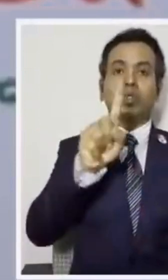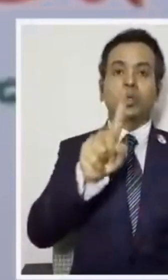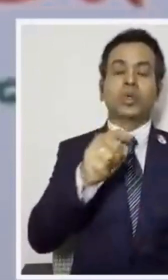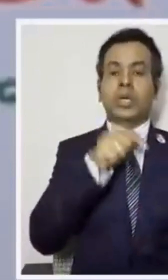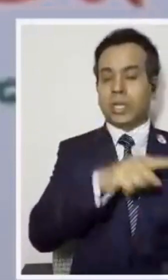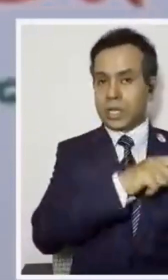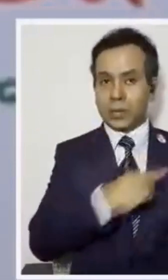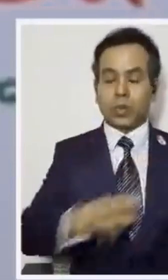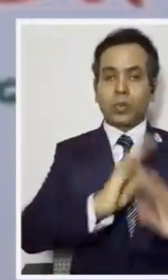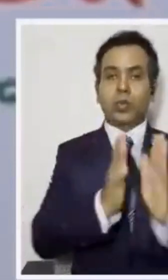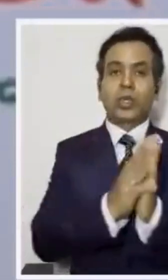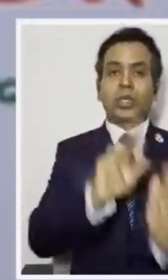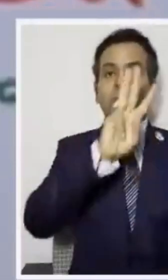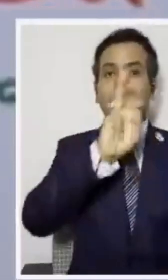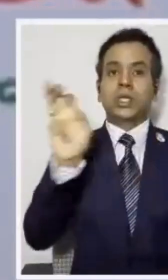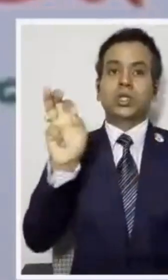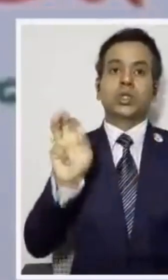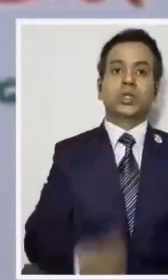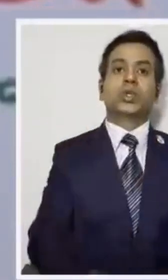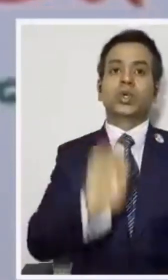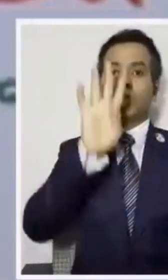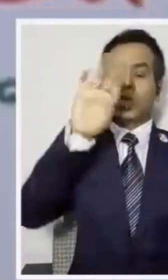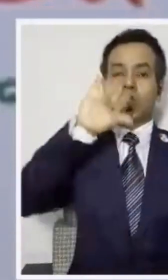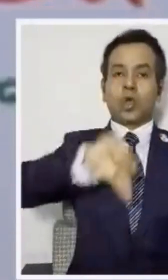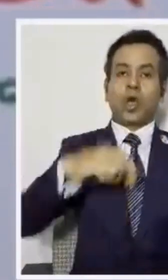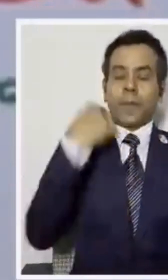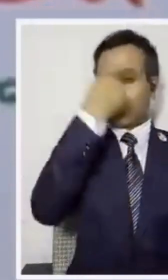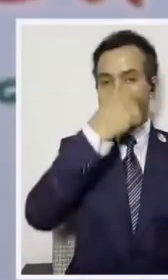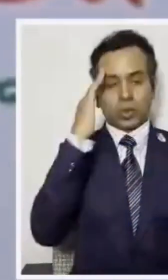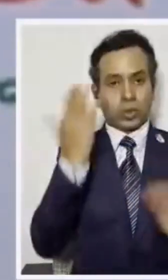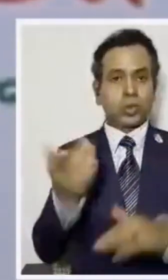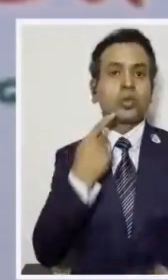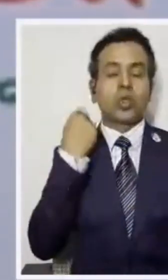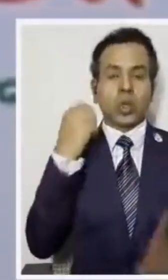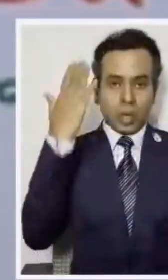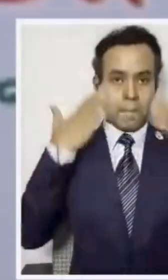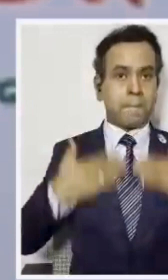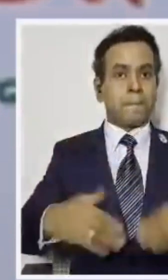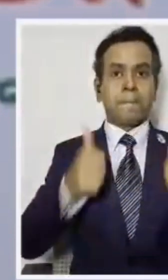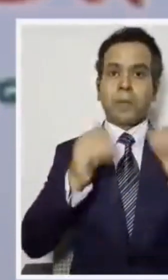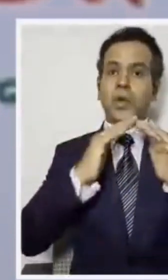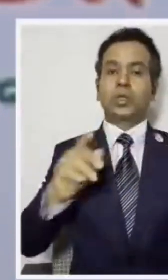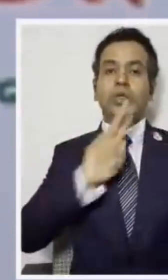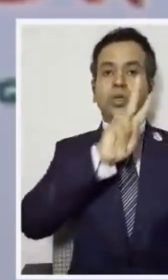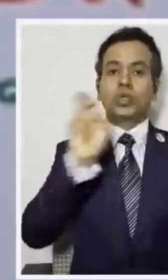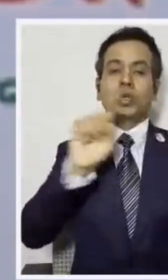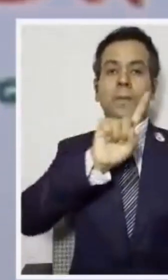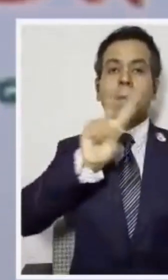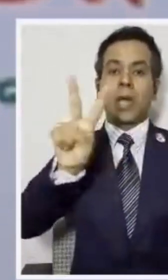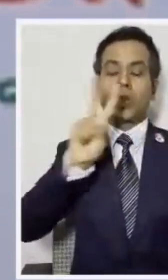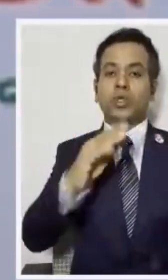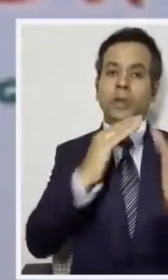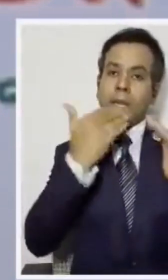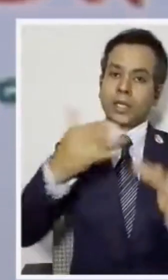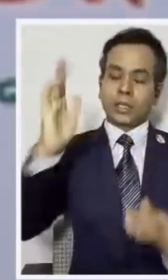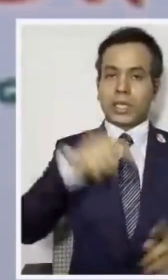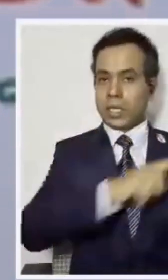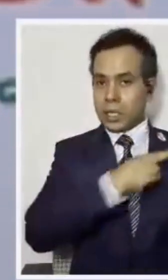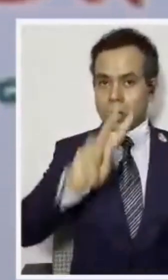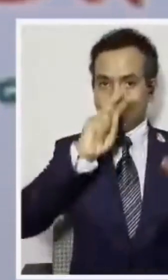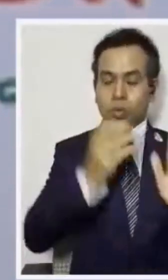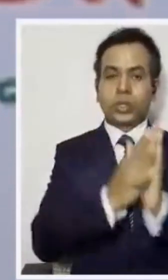সুস্থ হয়েছেন 212 জন এবং এ পর্যন্ত 4,585 জন। শনাক্ত